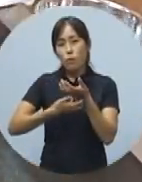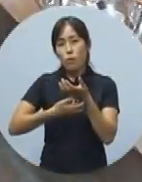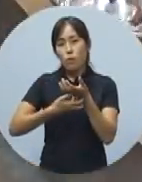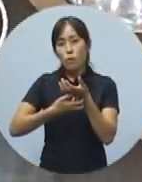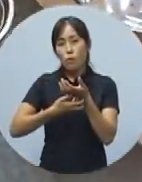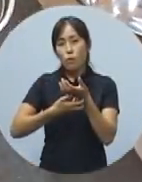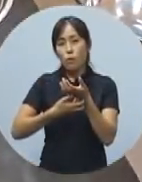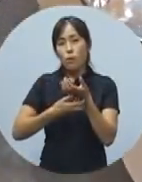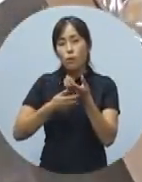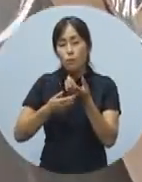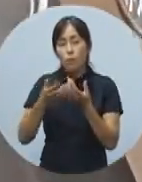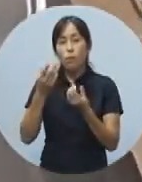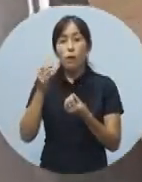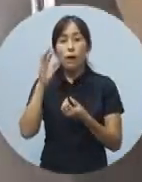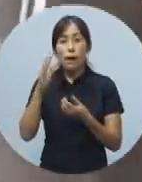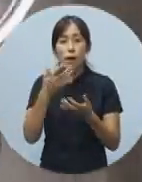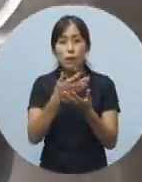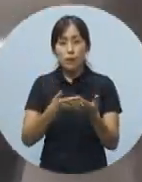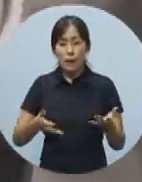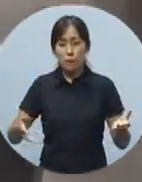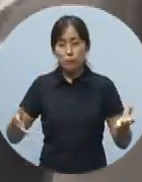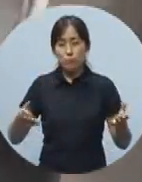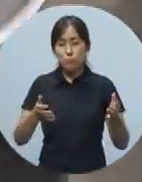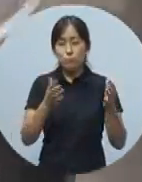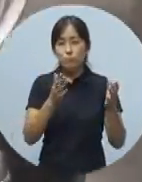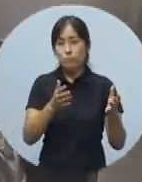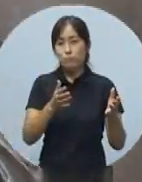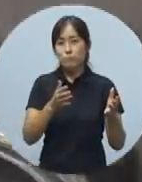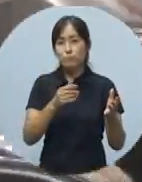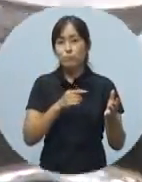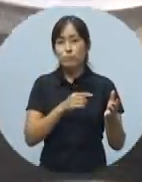こちらも茹で上がったらお湯を切っておきます。